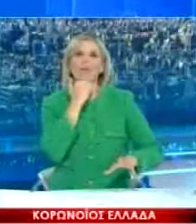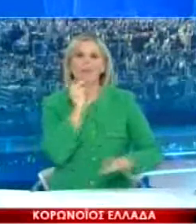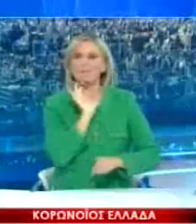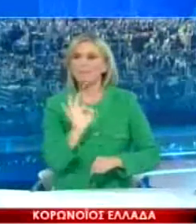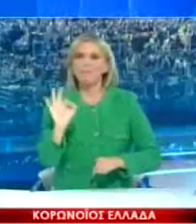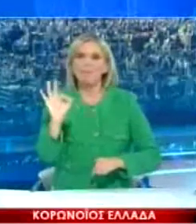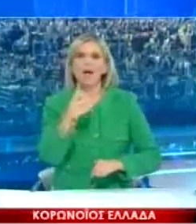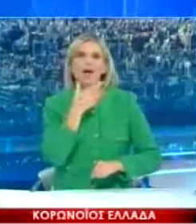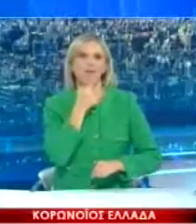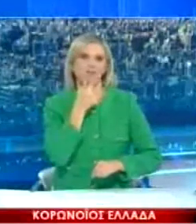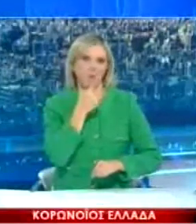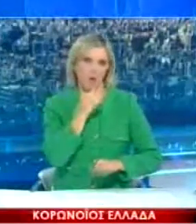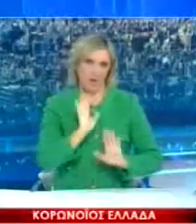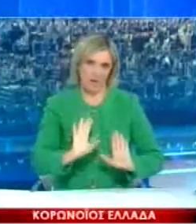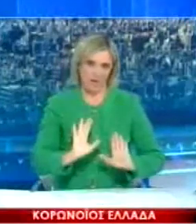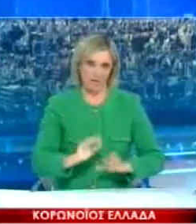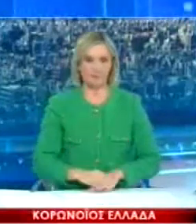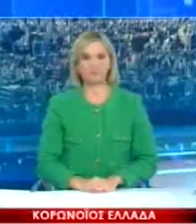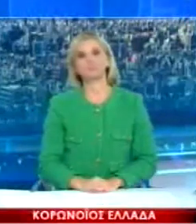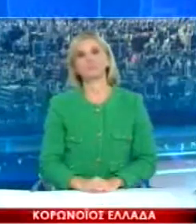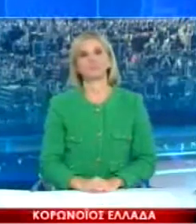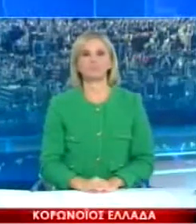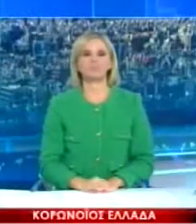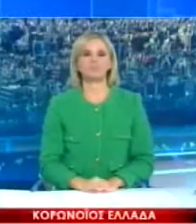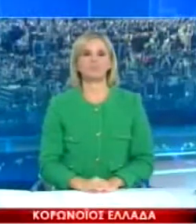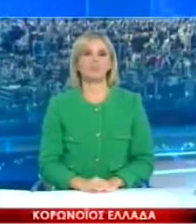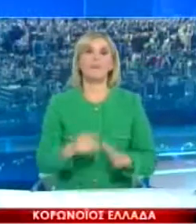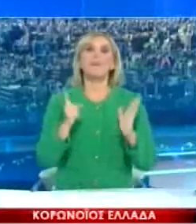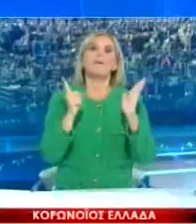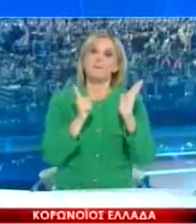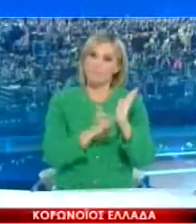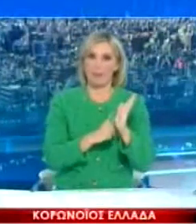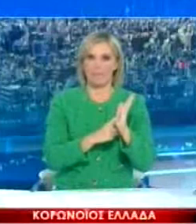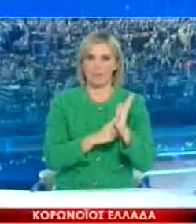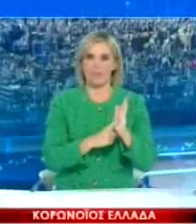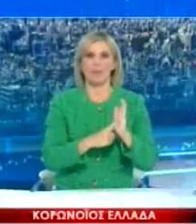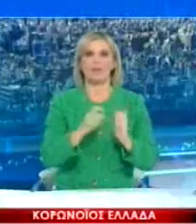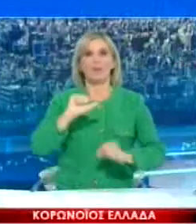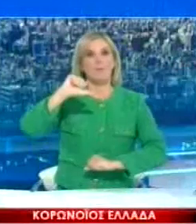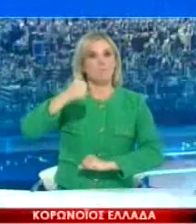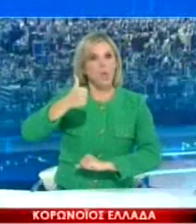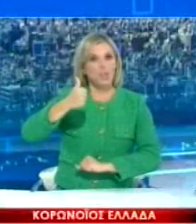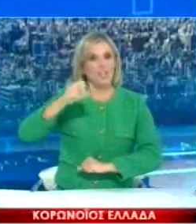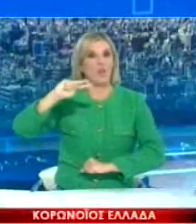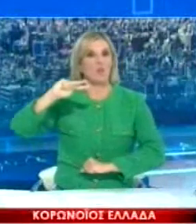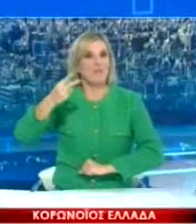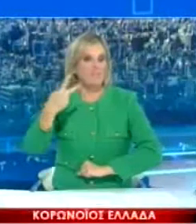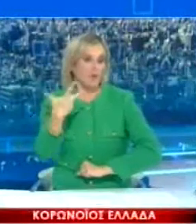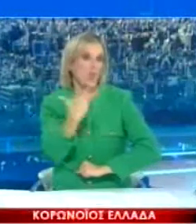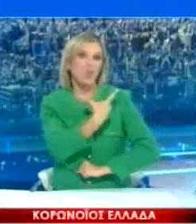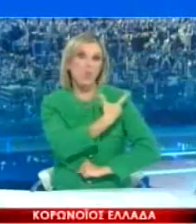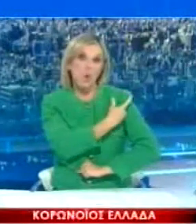ανεμβολίαστους. Ανοσοποίηση λοιπόν με δύο δόσεις, η μία για τα μονοδοσικά, των